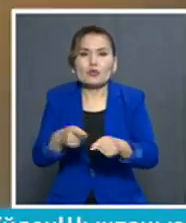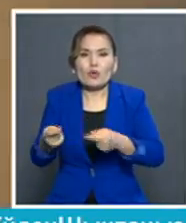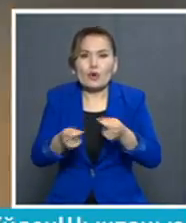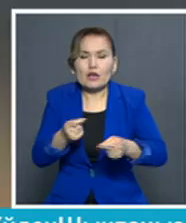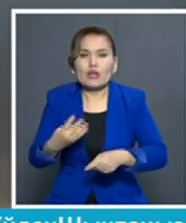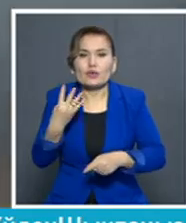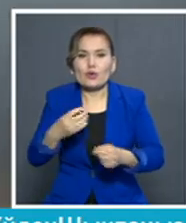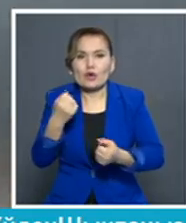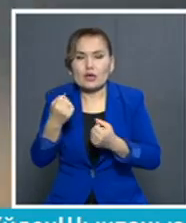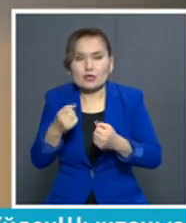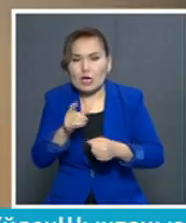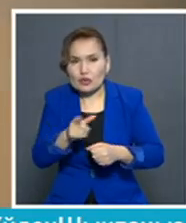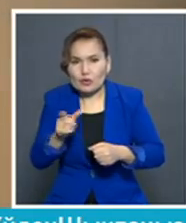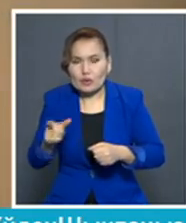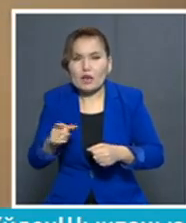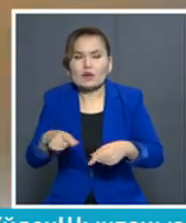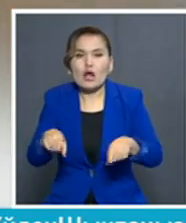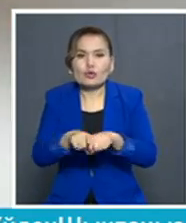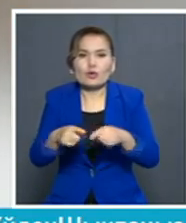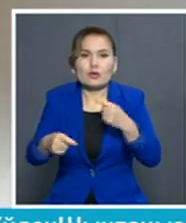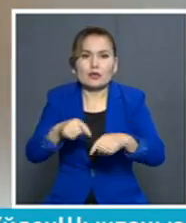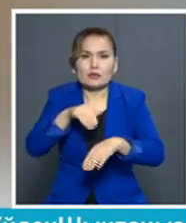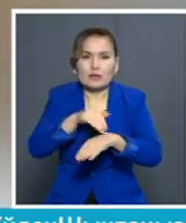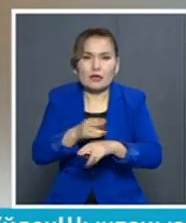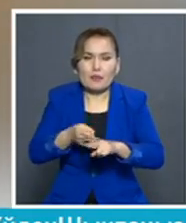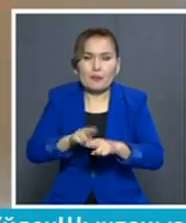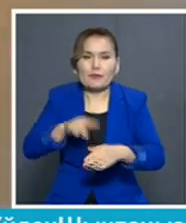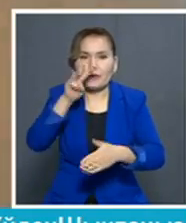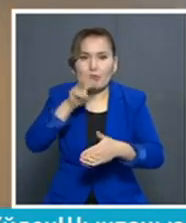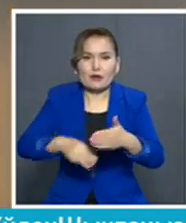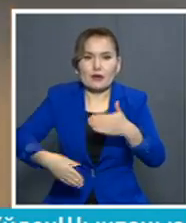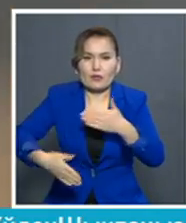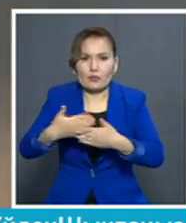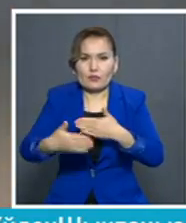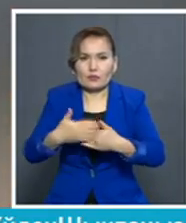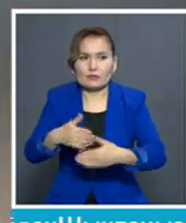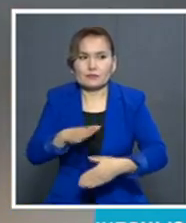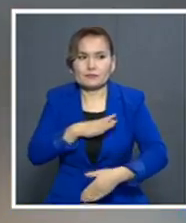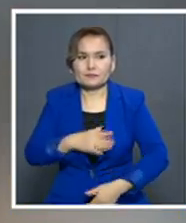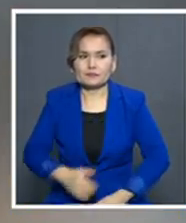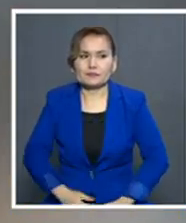тағы 4 жолаушы болған. Төтенше жағдай режимін бұзғандарға әкімшілік хаттама толтырылды.